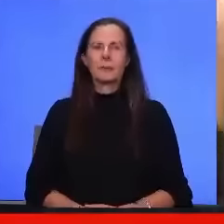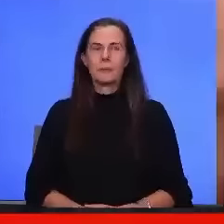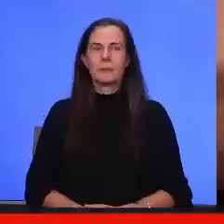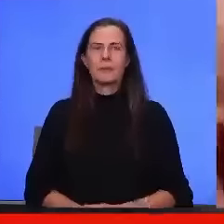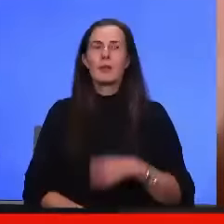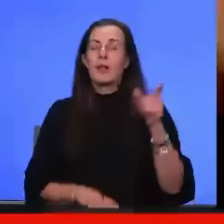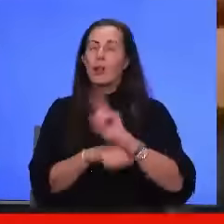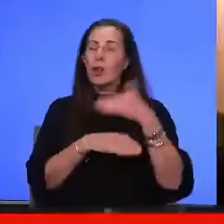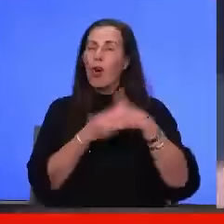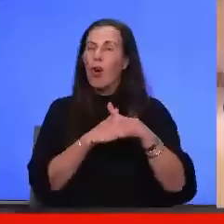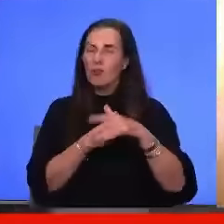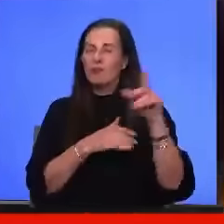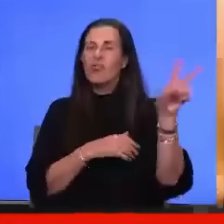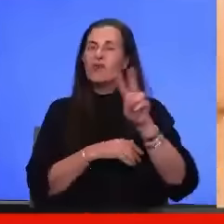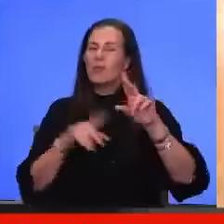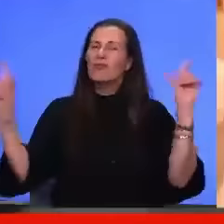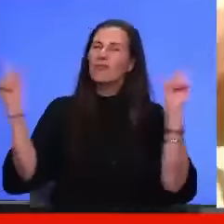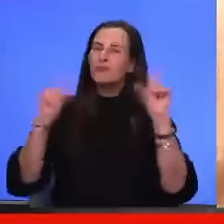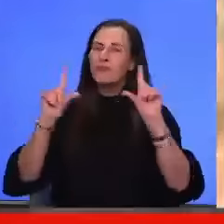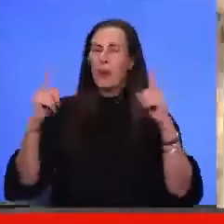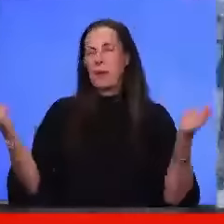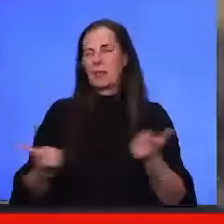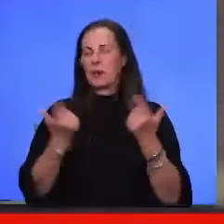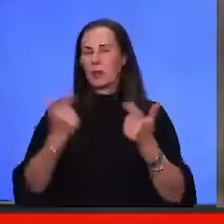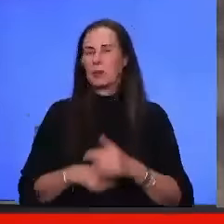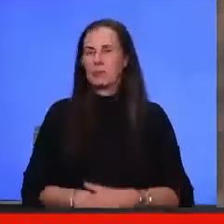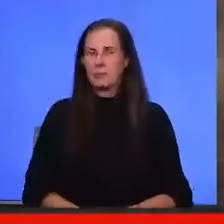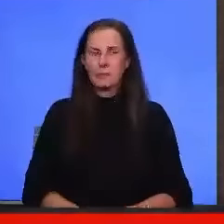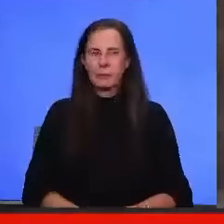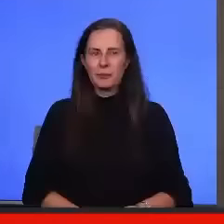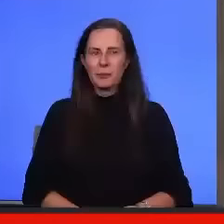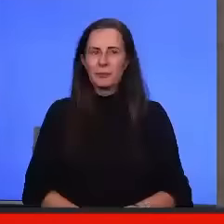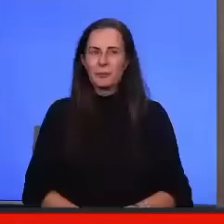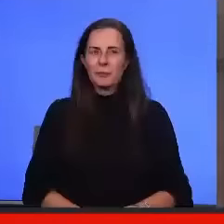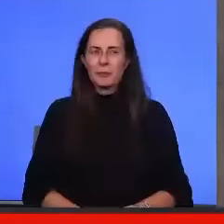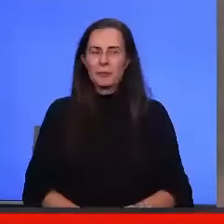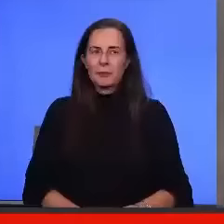הדקות האחרונות של אביעד וגיגי לפני שנרצחו.